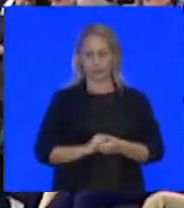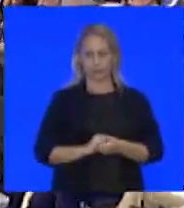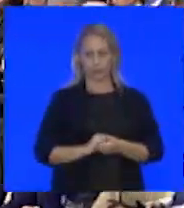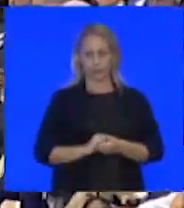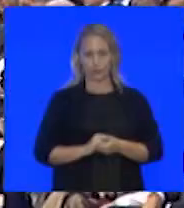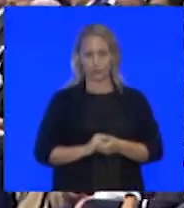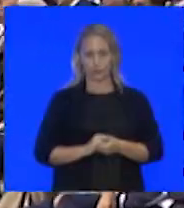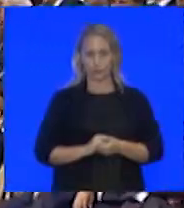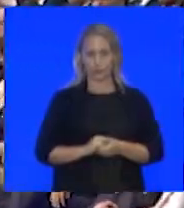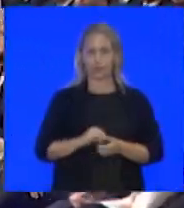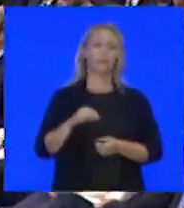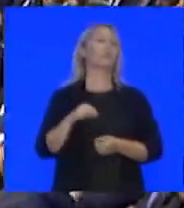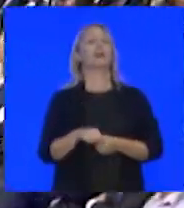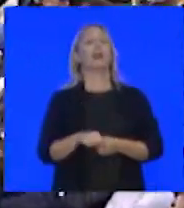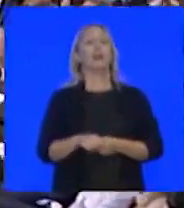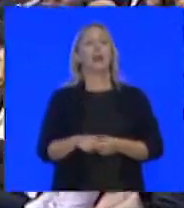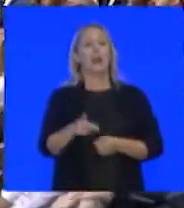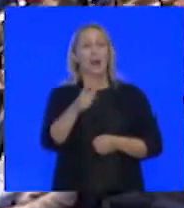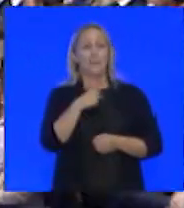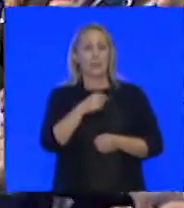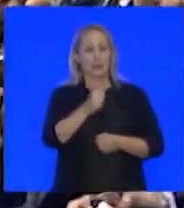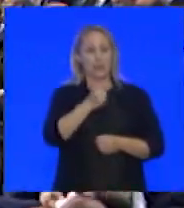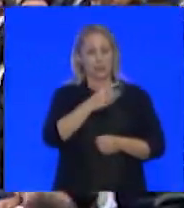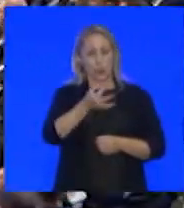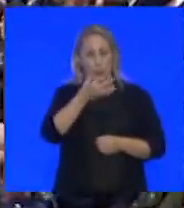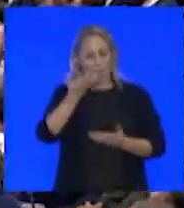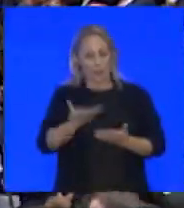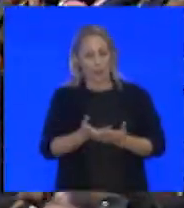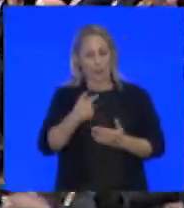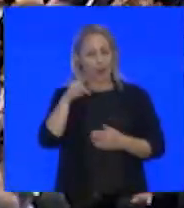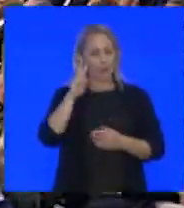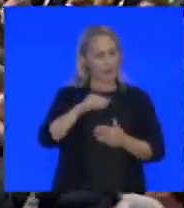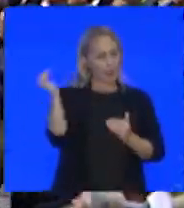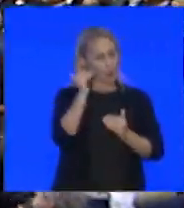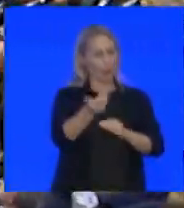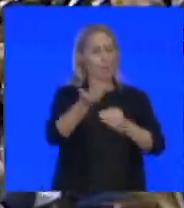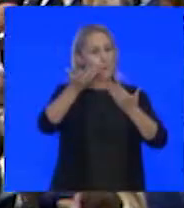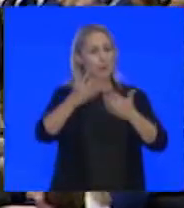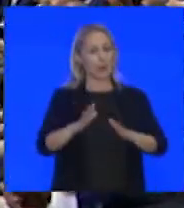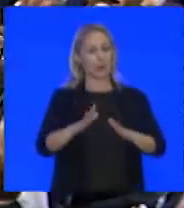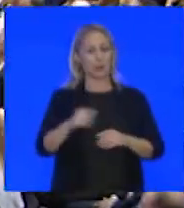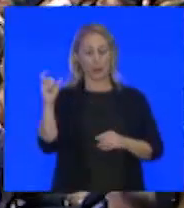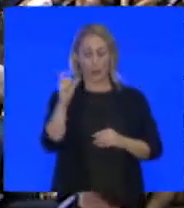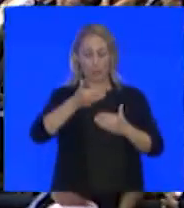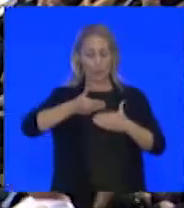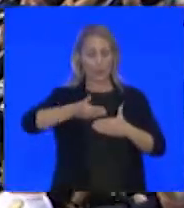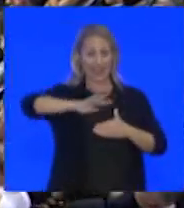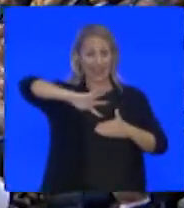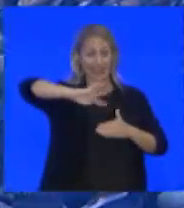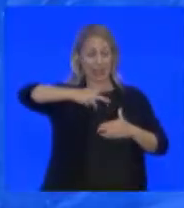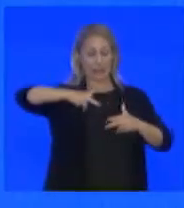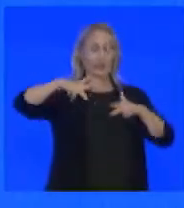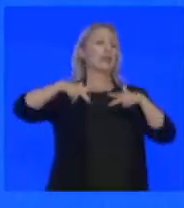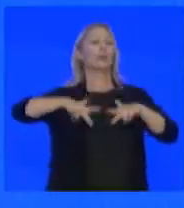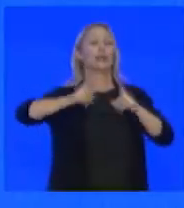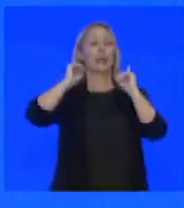Ήταν πιο σύνθετο από ό,τι πιστεύαμε, αλλά το κάναμε. Ενώ μέσα στο μήνα αναμένεται και η τέταρτη υπουργική απόφαση για τις